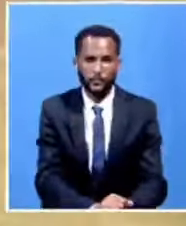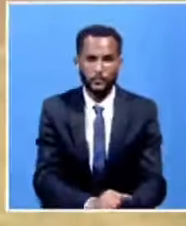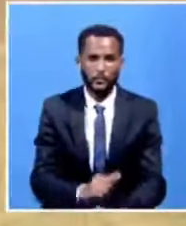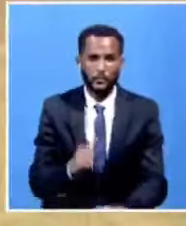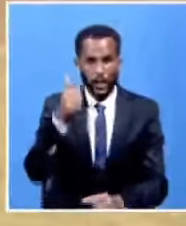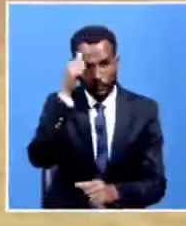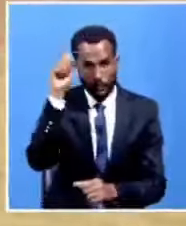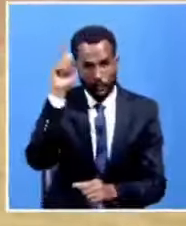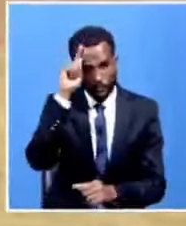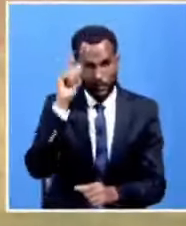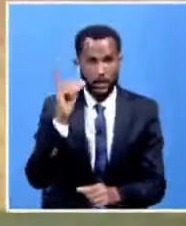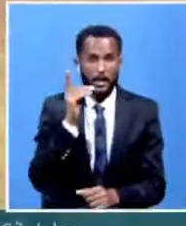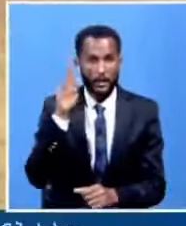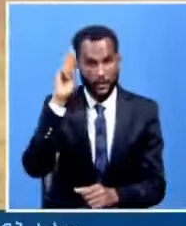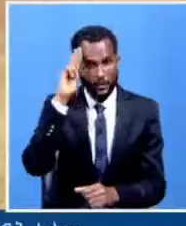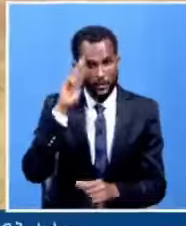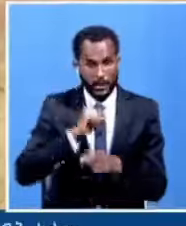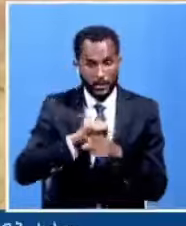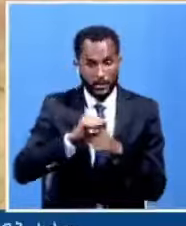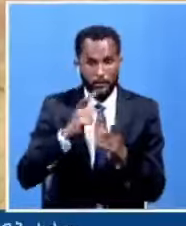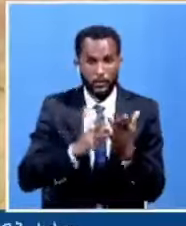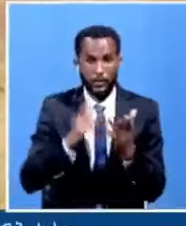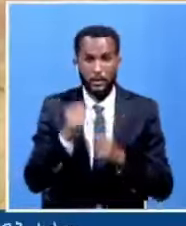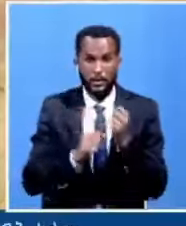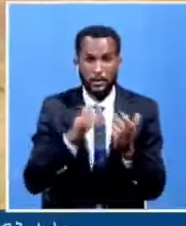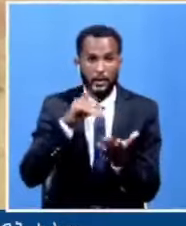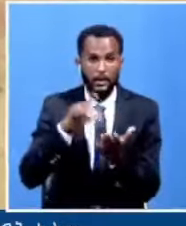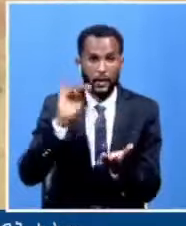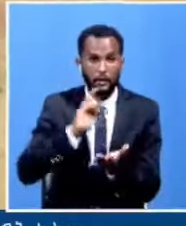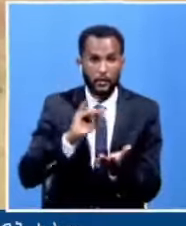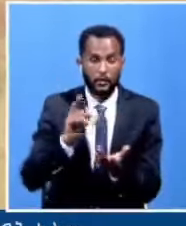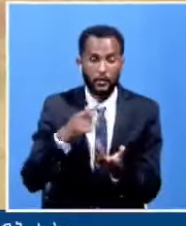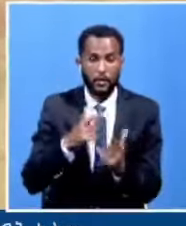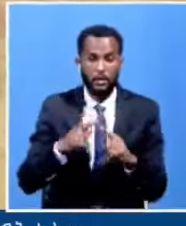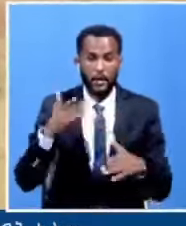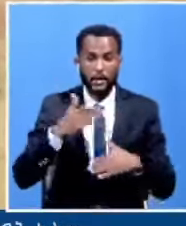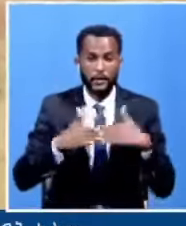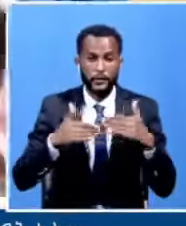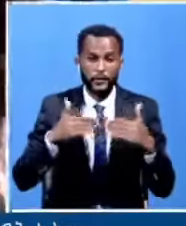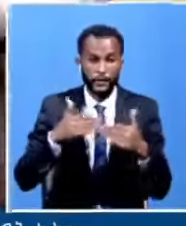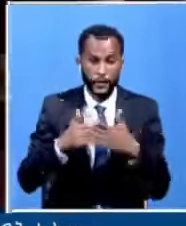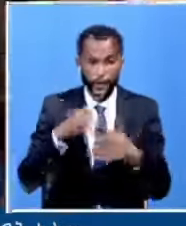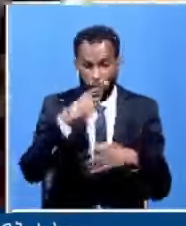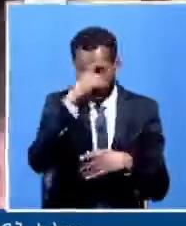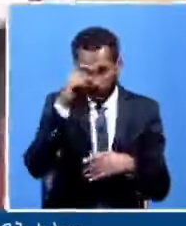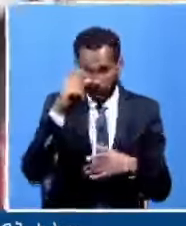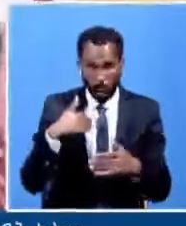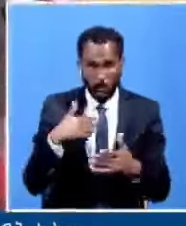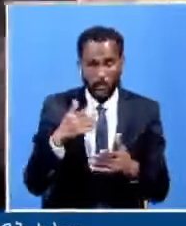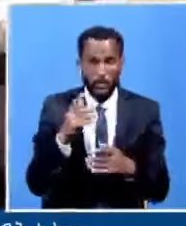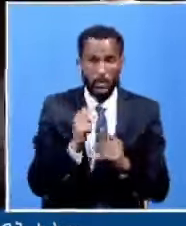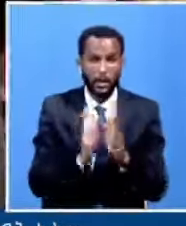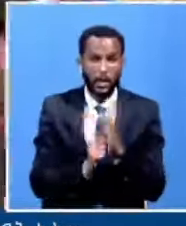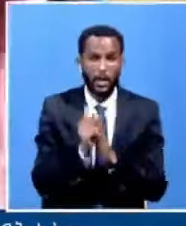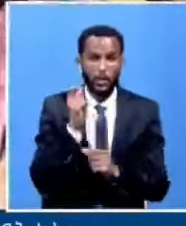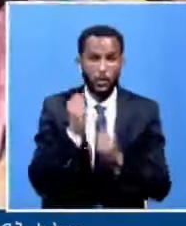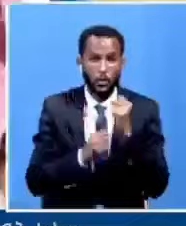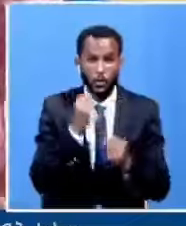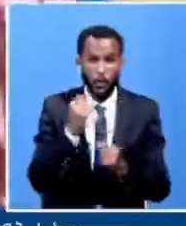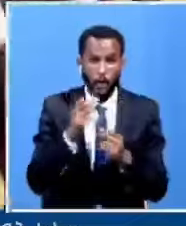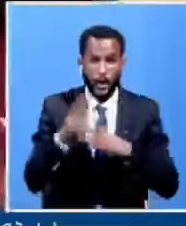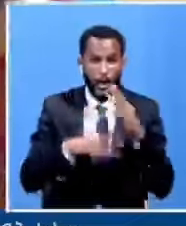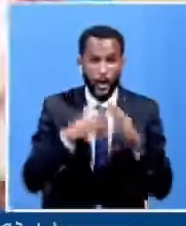اسوان غسن خليس اسيو من سلطنتي بروجكت اتلتيكس كتما ماچو انتخونو لابز العله بركين مبصح يصور كم زلو غريصم تگارو اتليتات اب عالم لخود